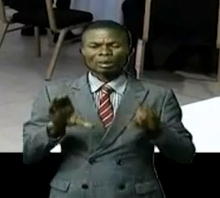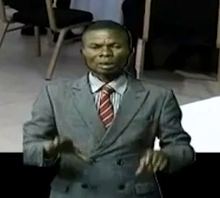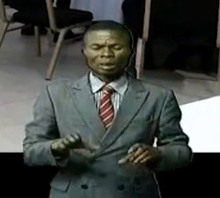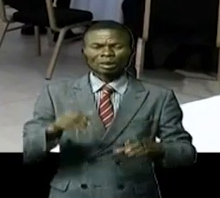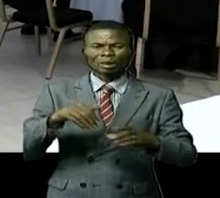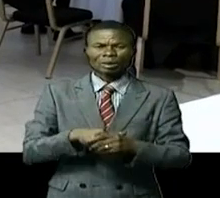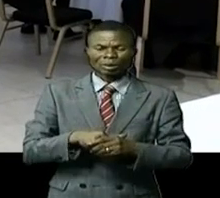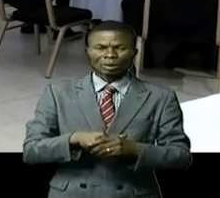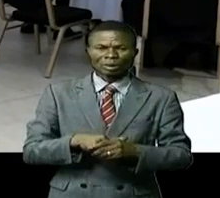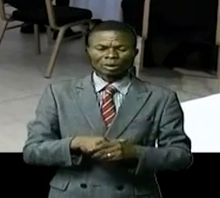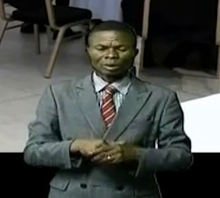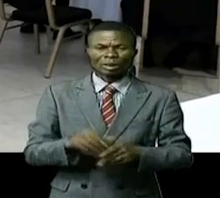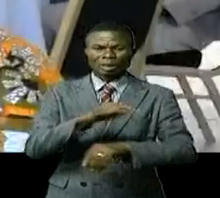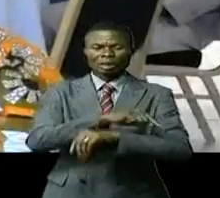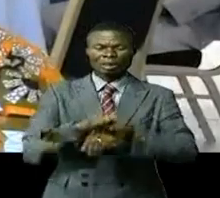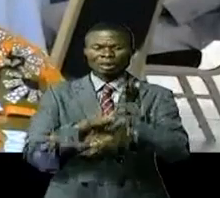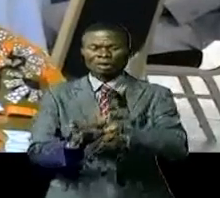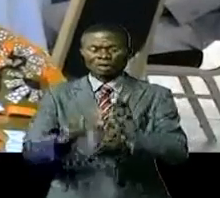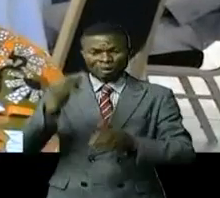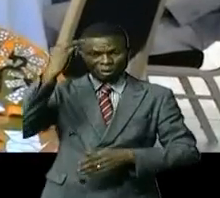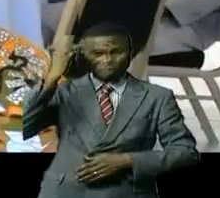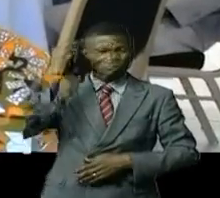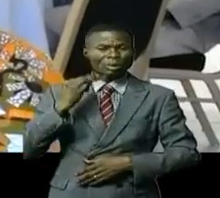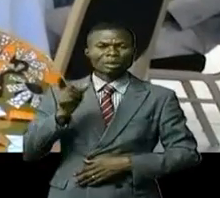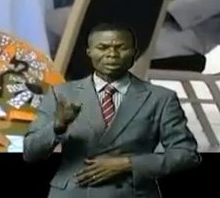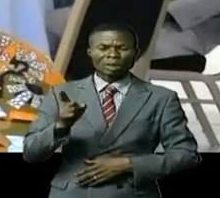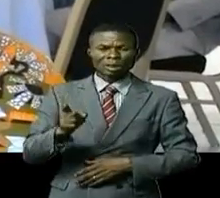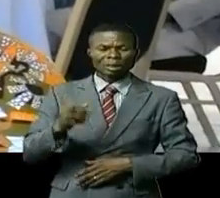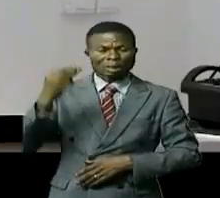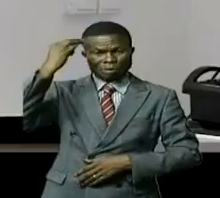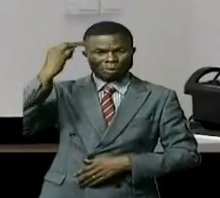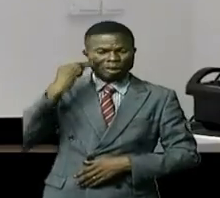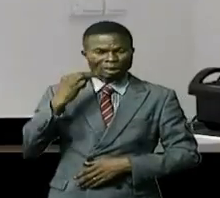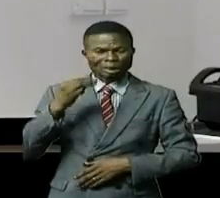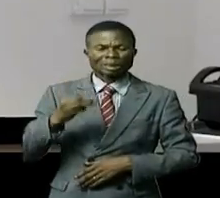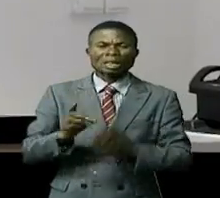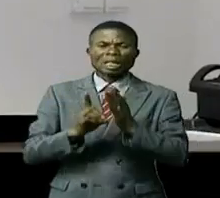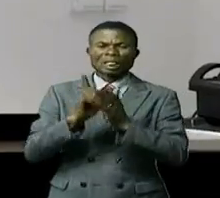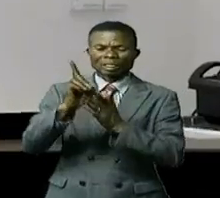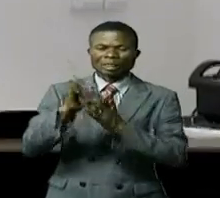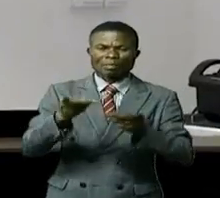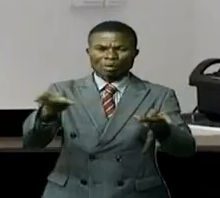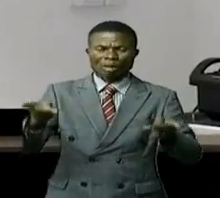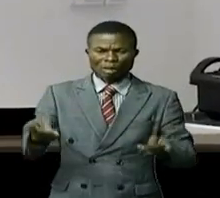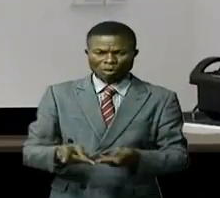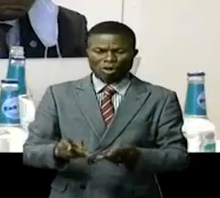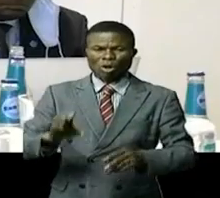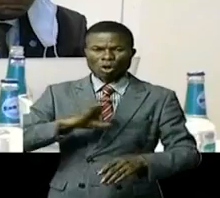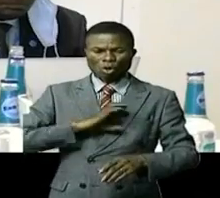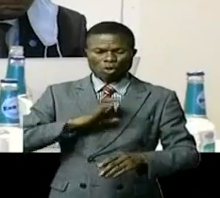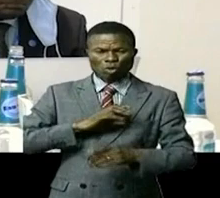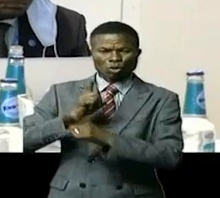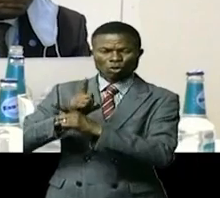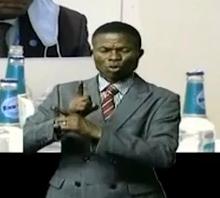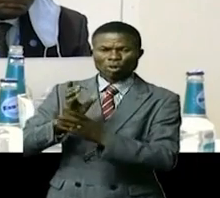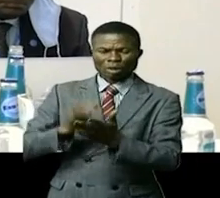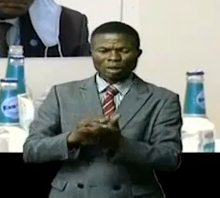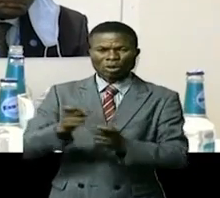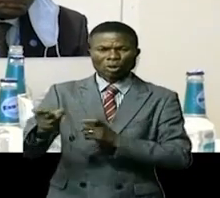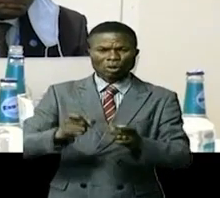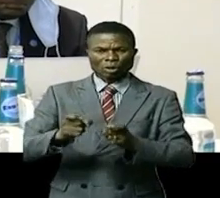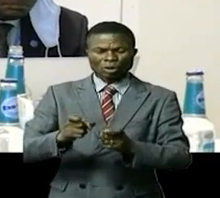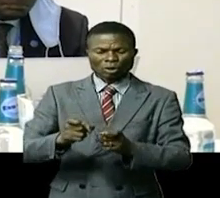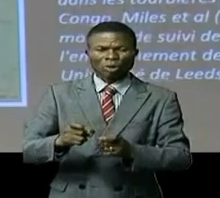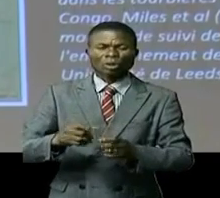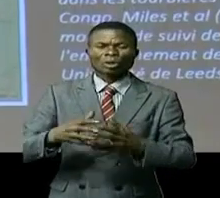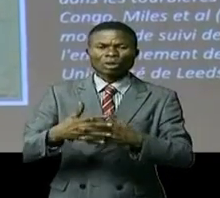la vice primature, ministère de l'Environnement et Développement durable, vient de lancer les projets conservation et la gestion des tourbières